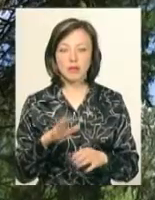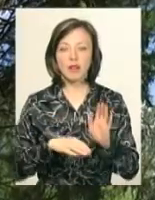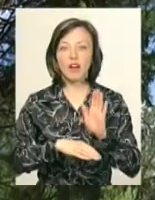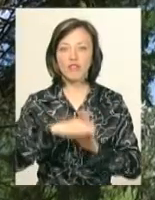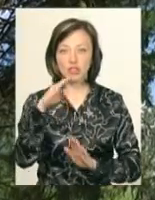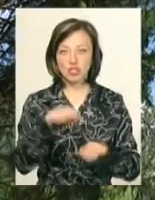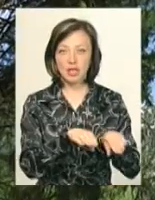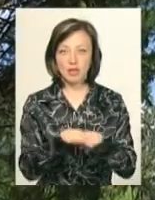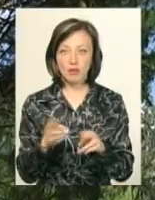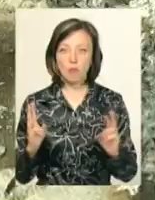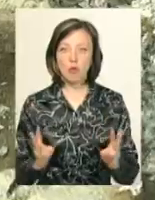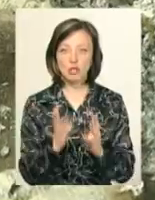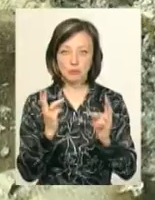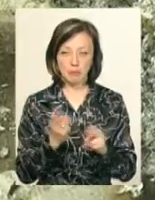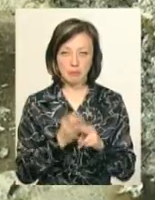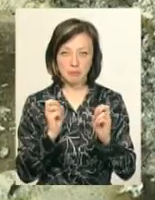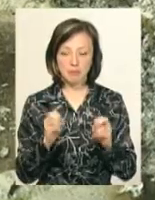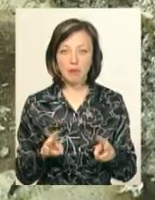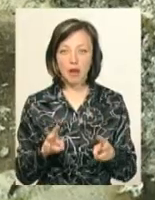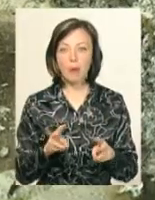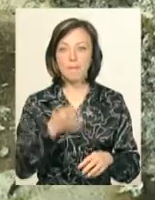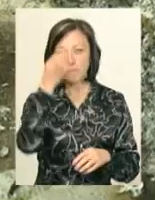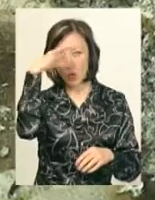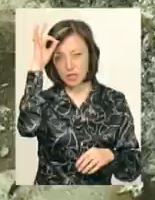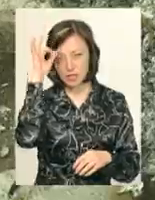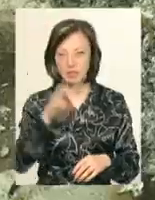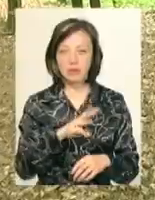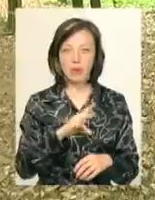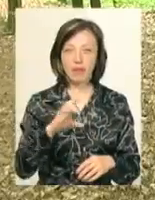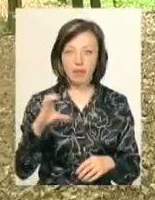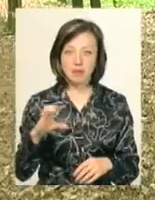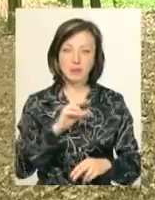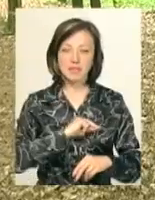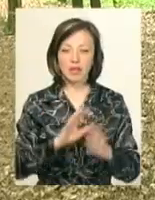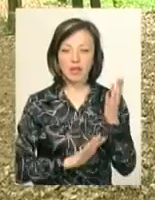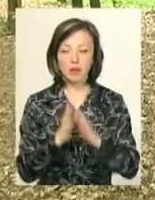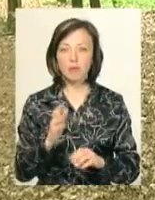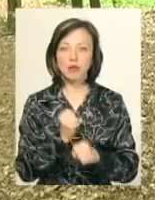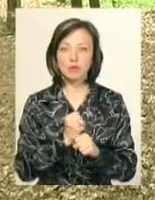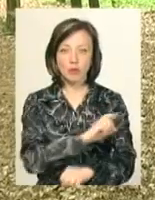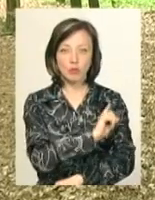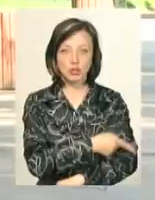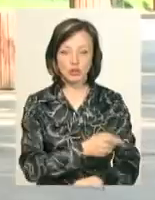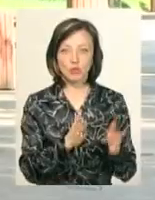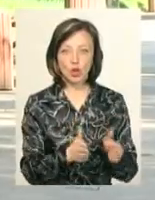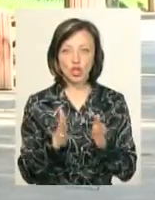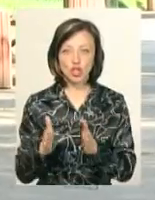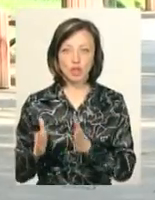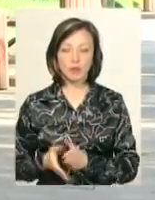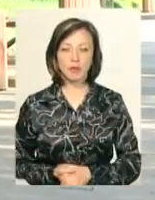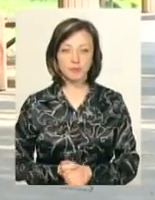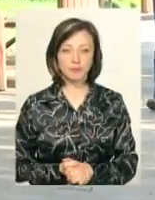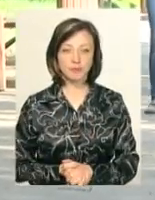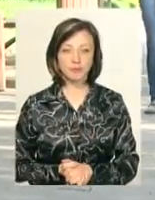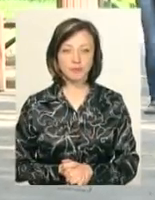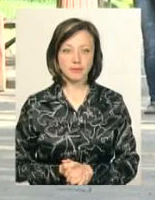рівень пожежної небезпеки. Поліцейські, екологи, надзвичайники та лісівники краю працюватимуть у посиленому режимі. Наталя Сідова, Володимир